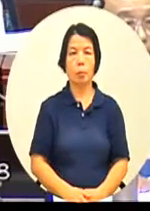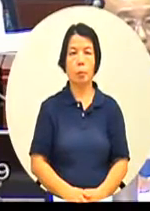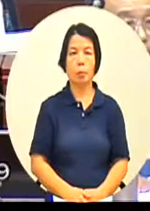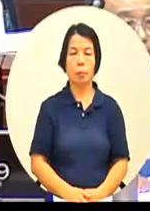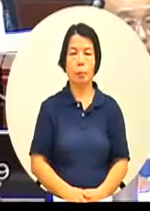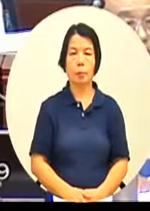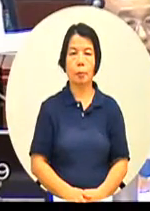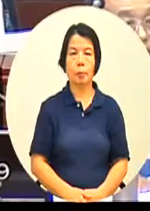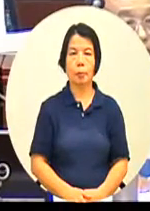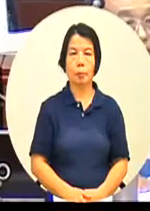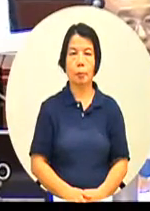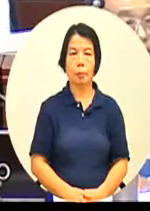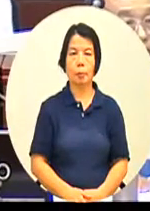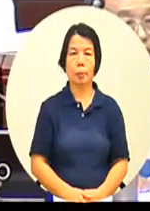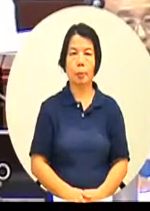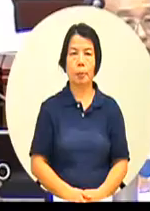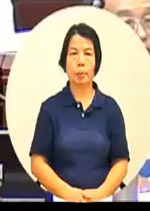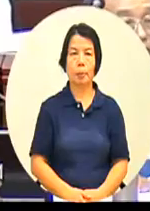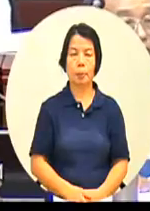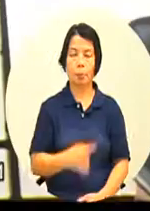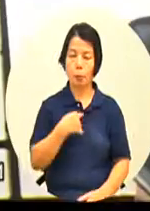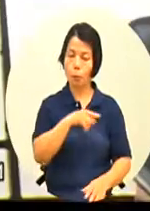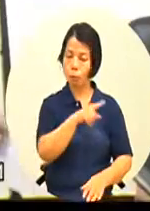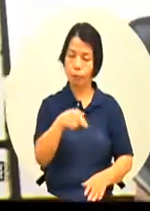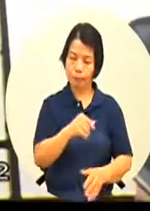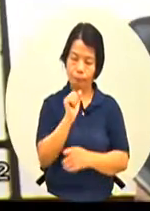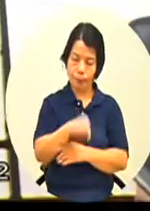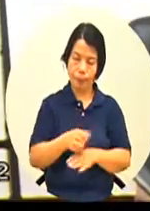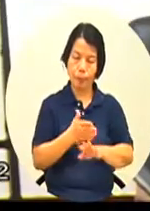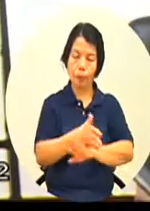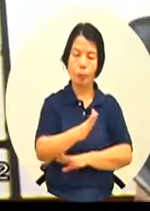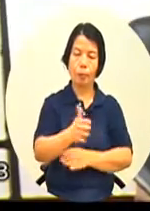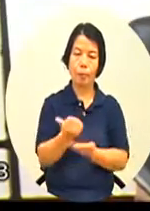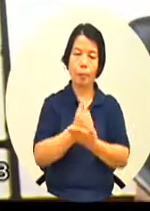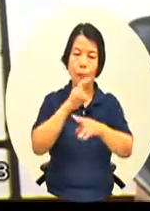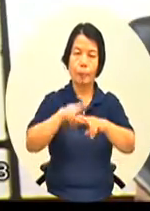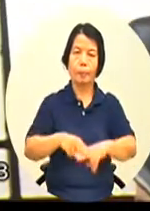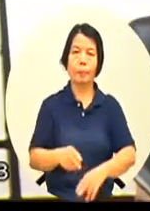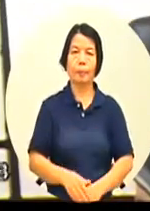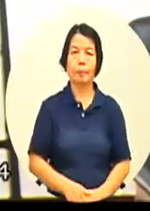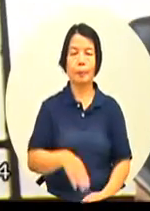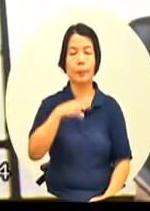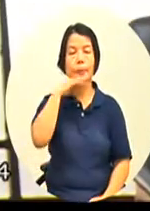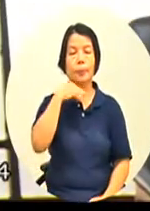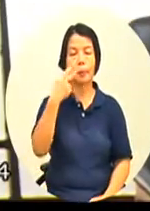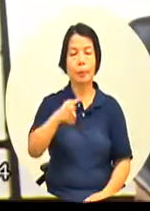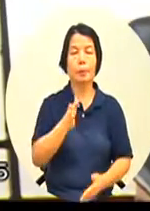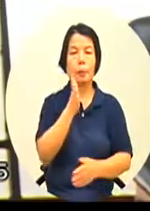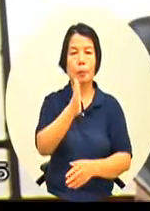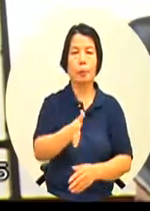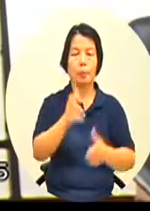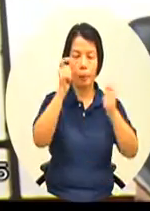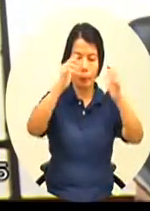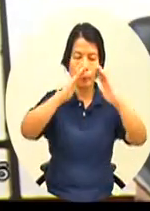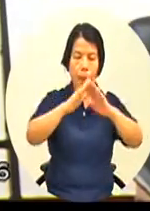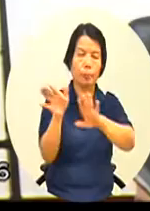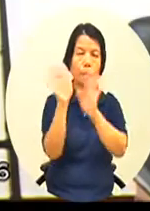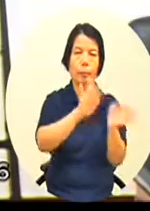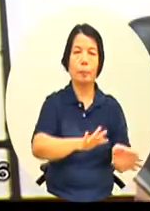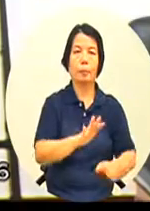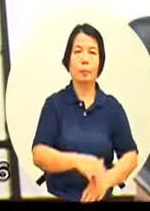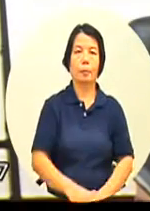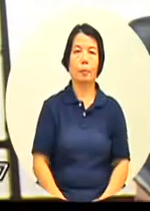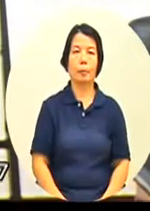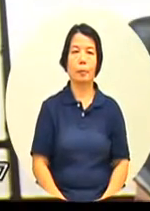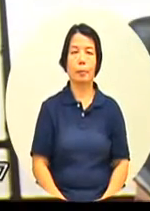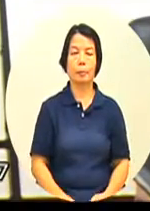好，谢谢主委。 这是我们的承诺。 你先请坐哈、欸，你先请坐。待会我会问你我们高雄市的状况啊。那主席